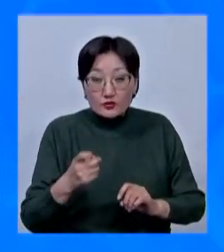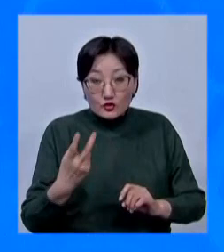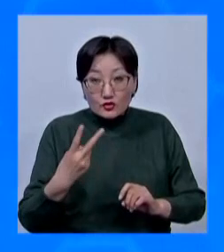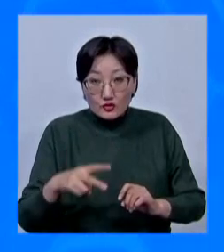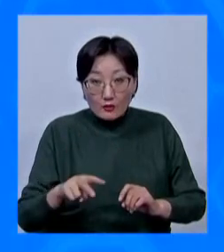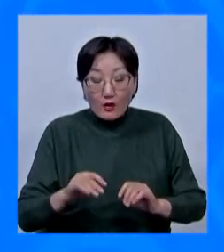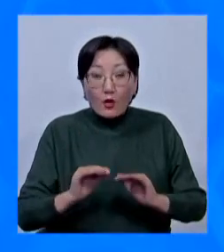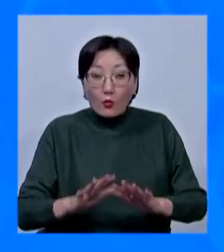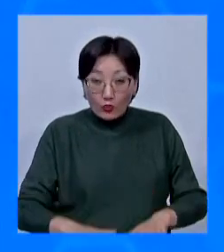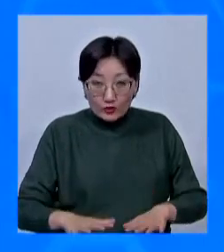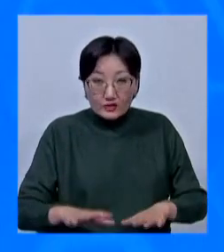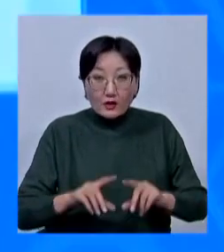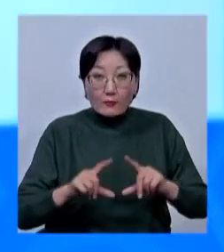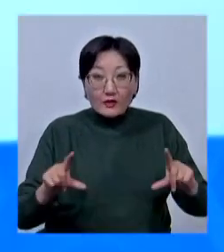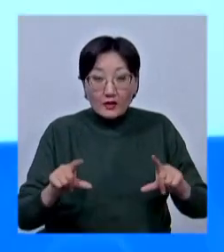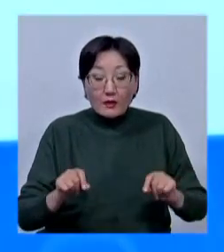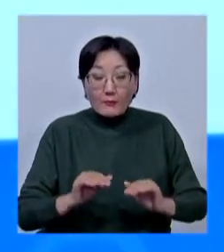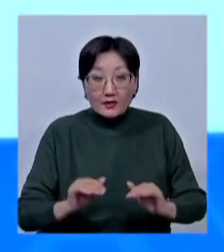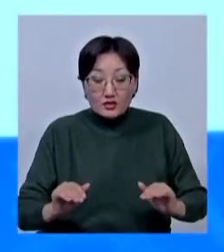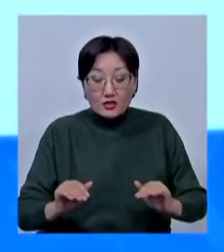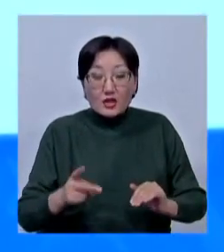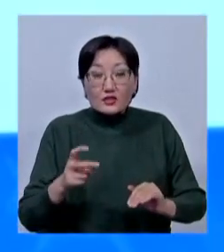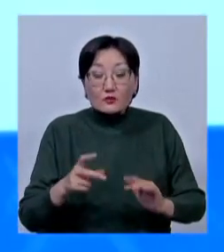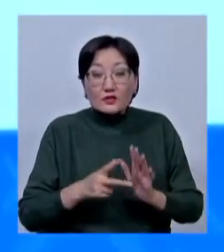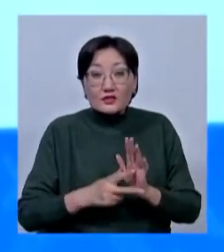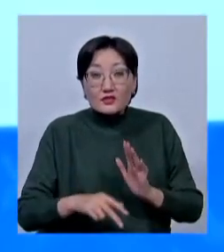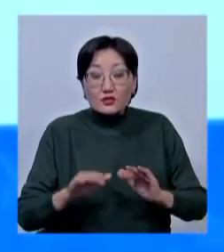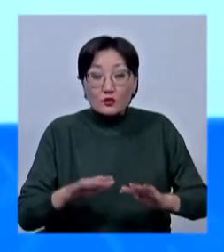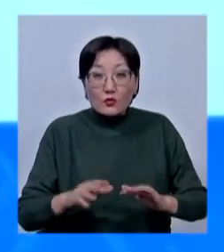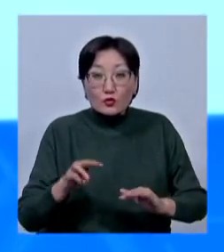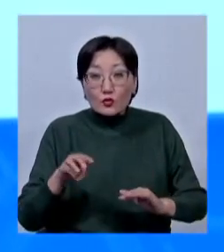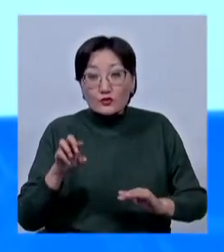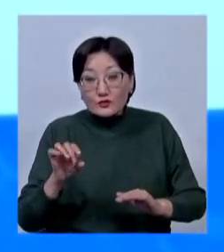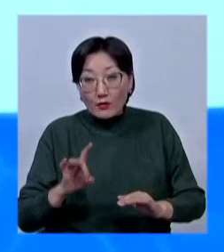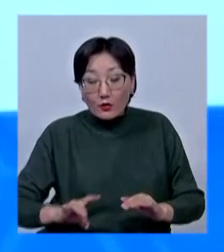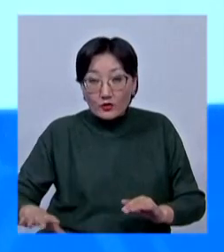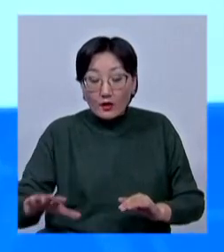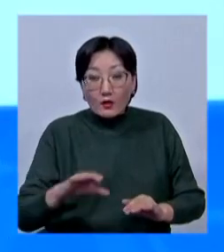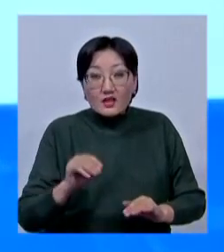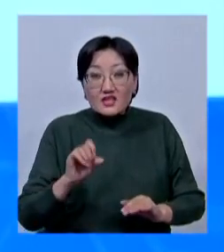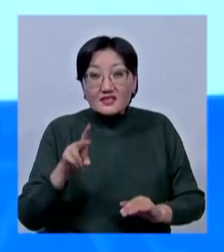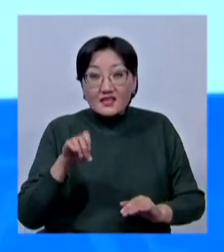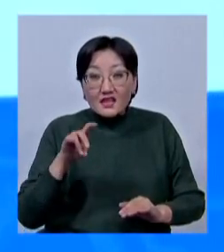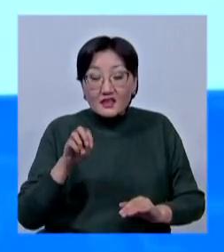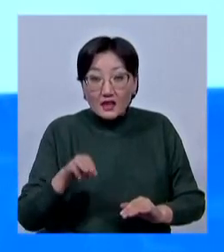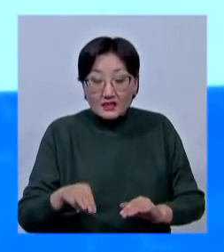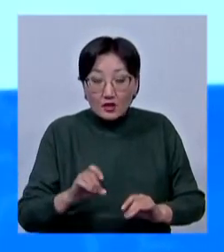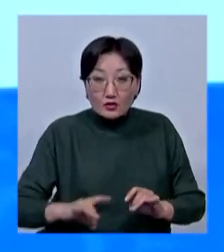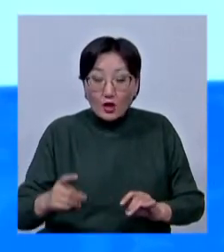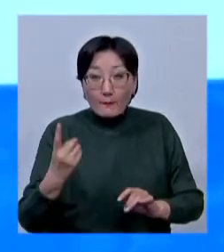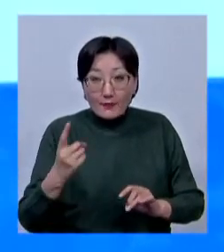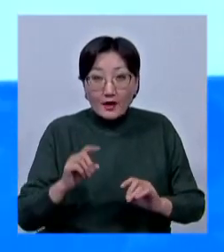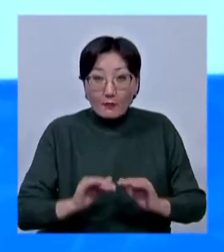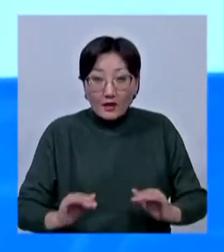балабақша ашылды, 188-ші. Сонан кейін 280 орындық Түрксіб ауданында, Жасқанат ықшам ауданында бір